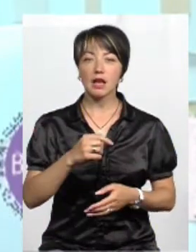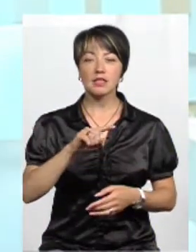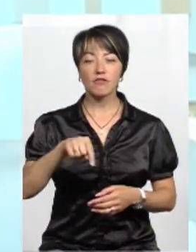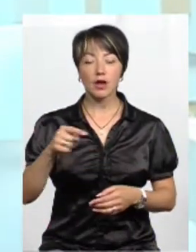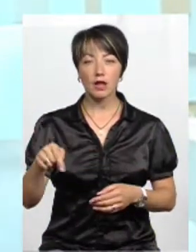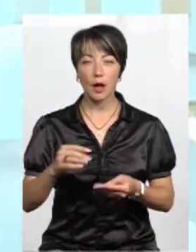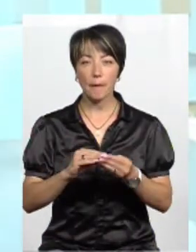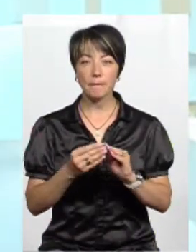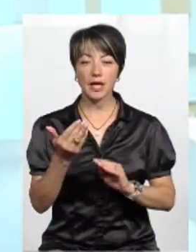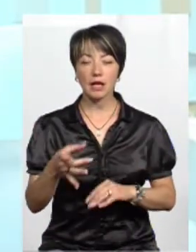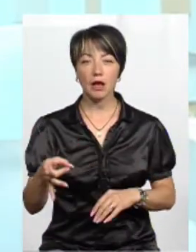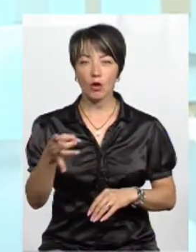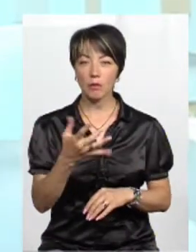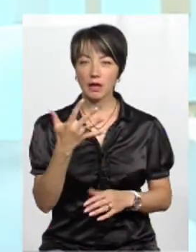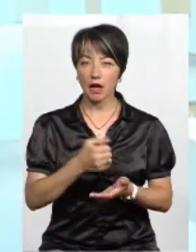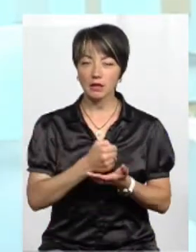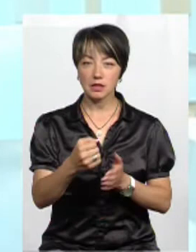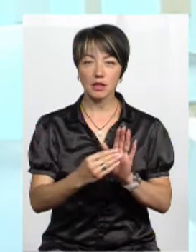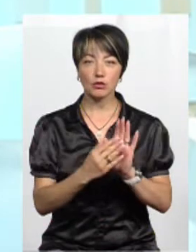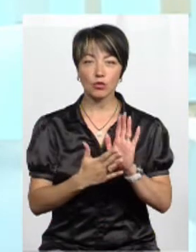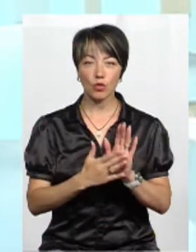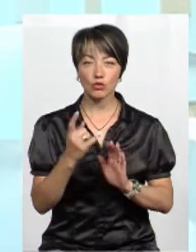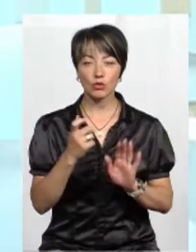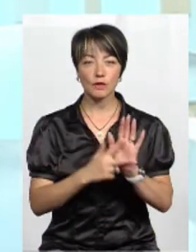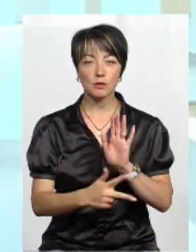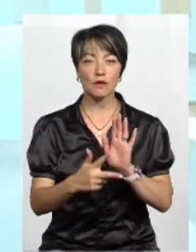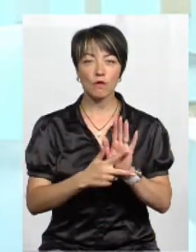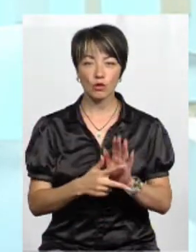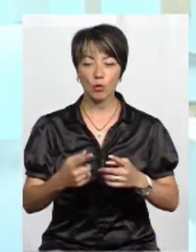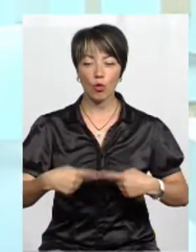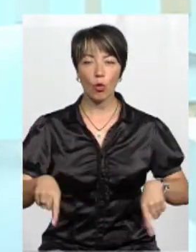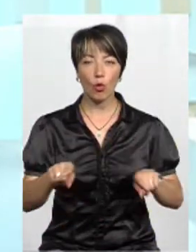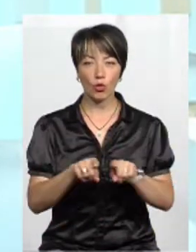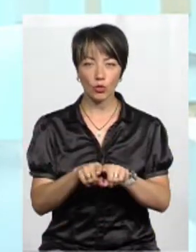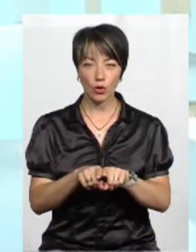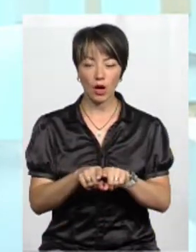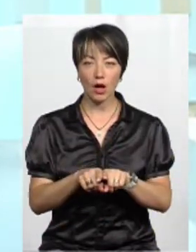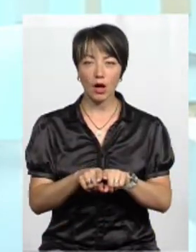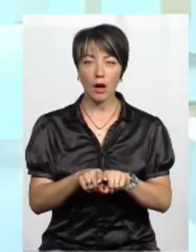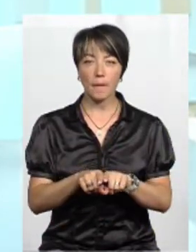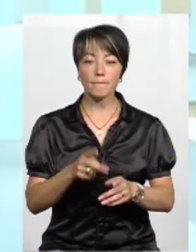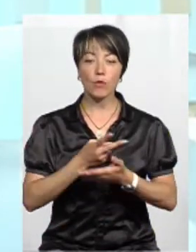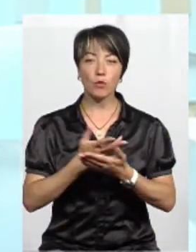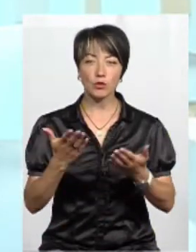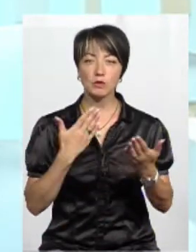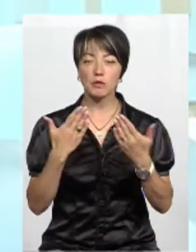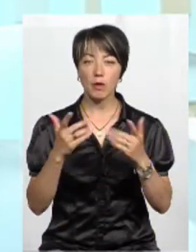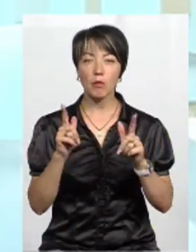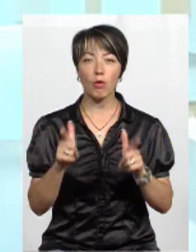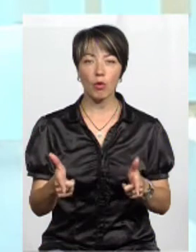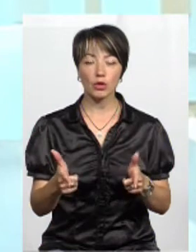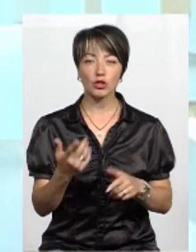їхніх районів. Із 5 кандидатів, зареєстрованих по 188-му округу, пройти публічну